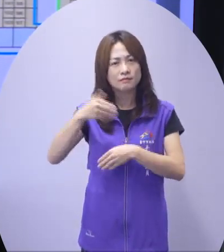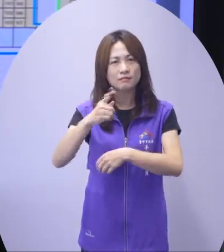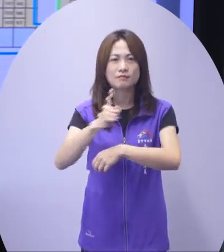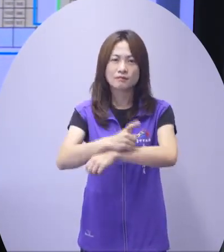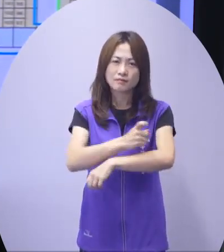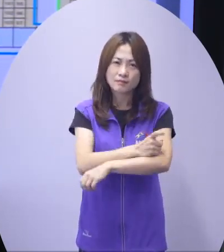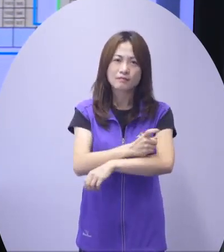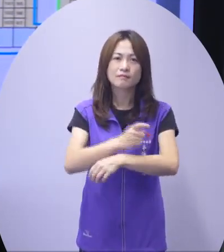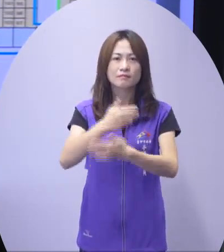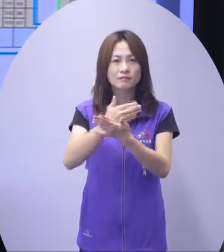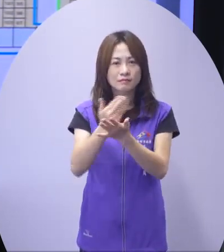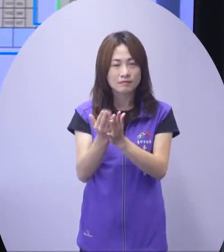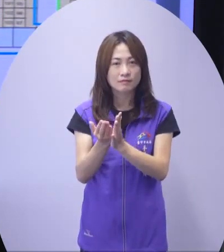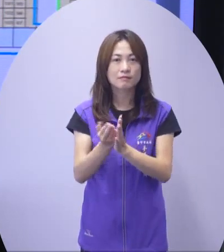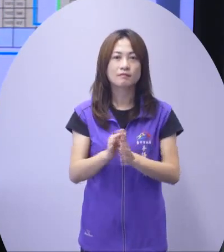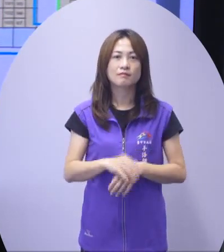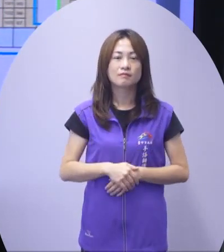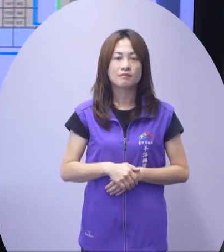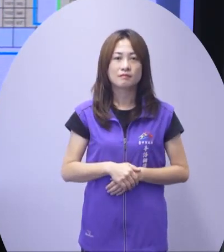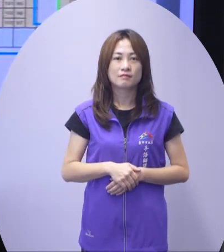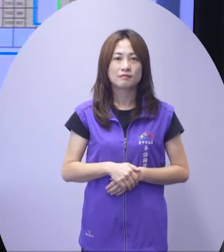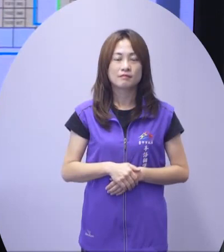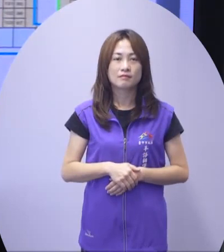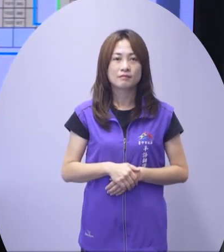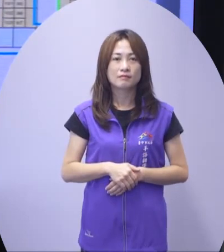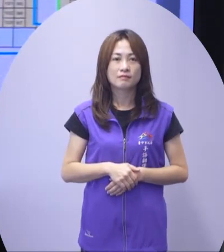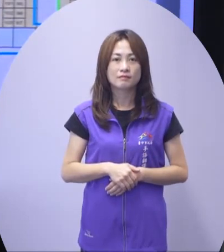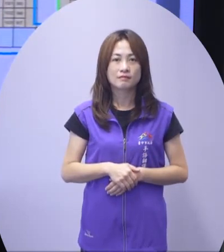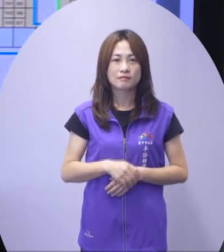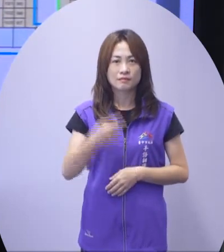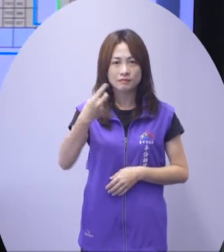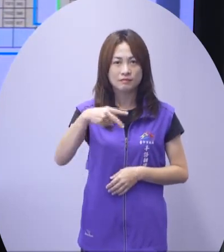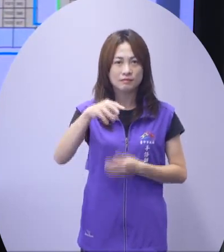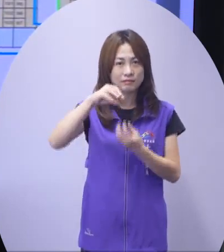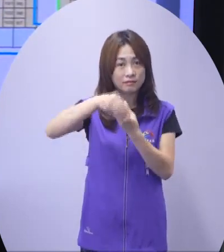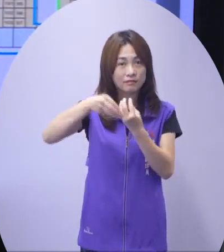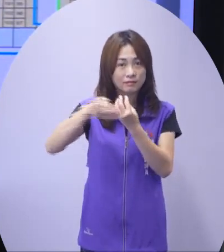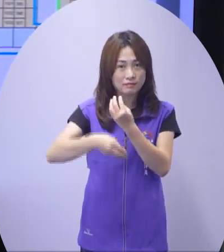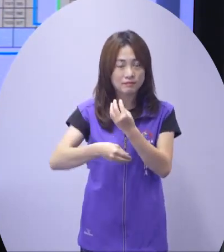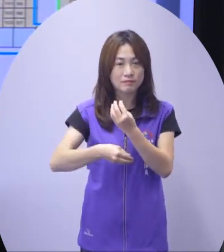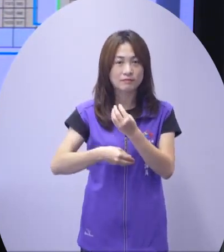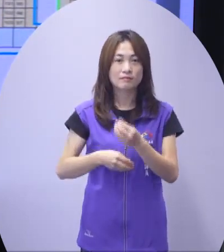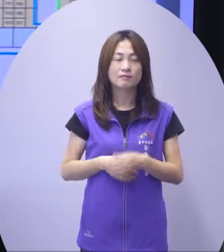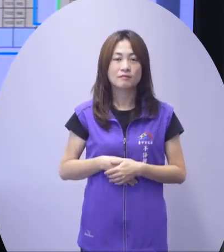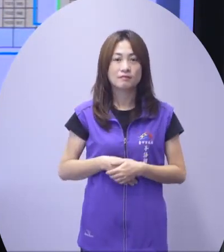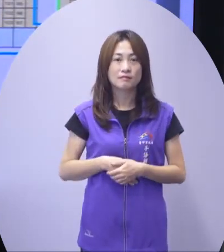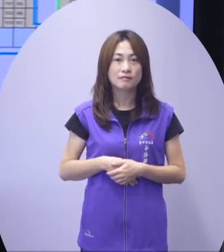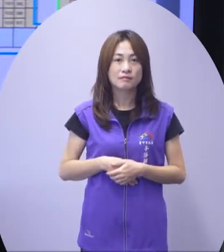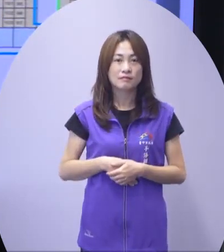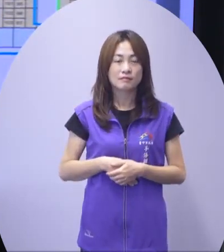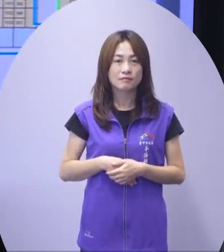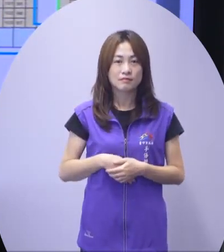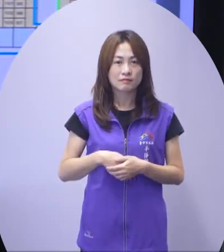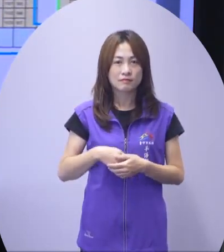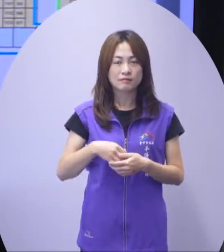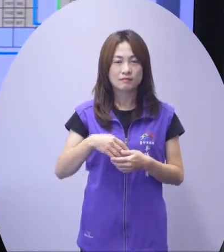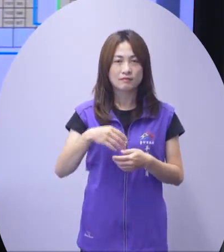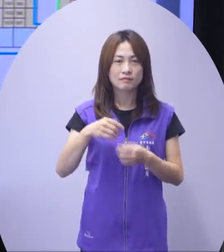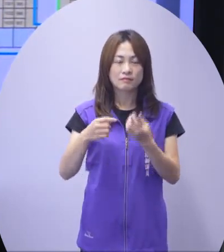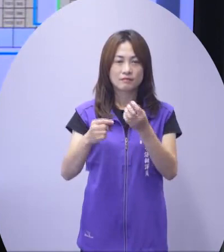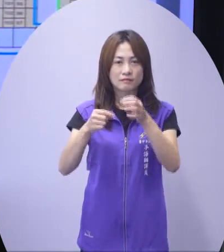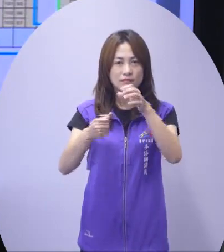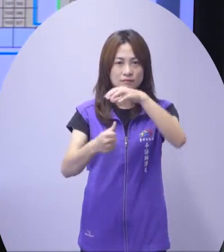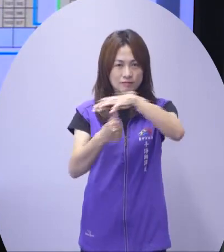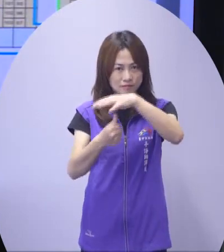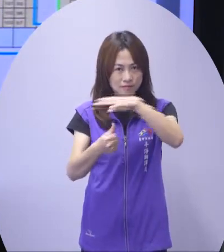品哦，包括我们当季的现在凤柑、还有甜柿、蜜苹果、还有雪梨、香菇等等，就是